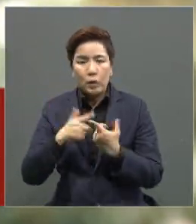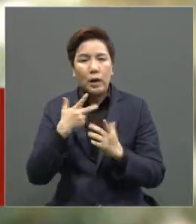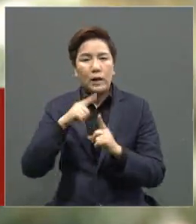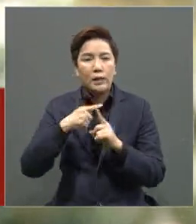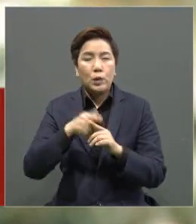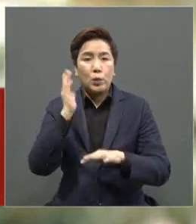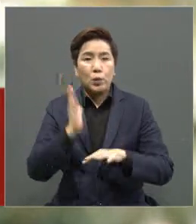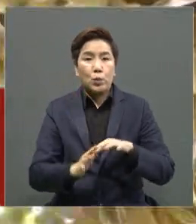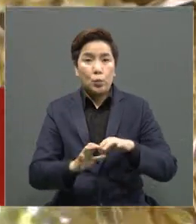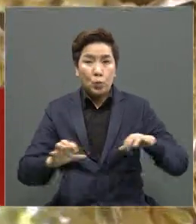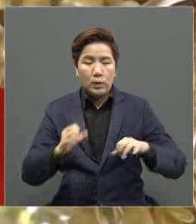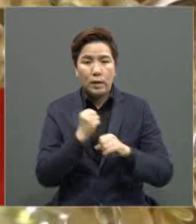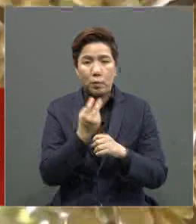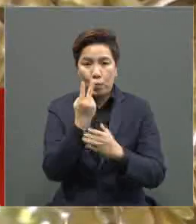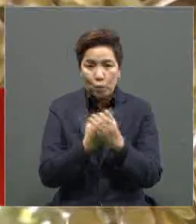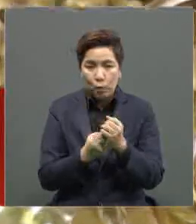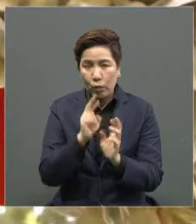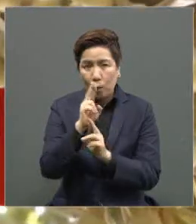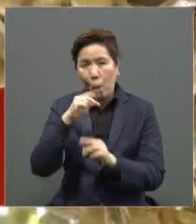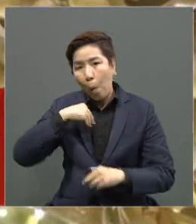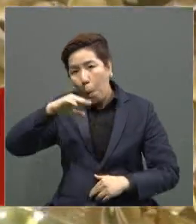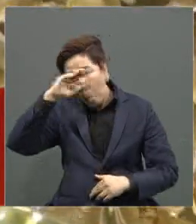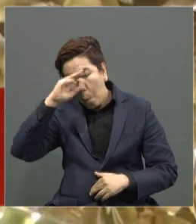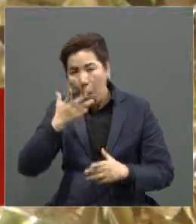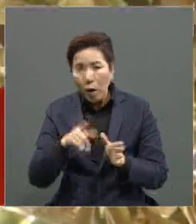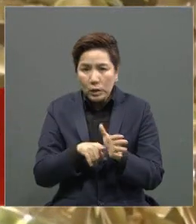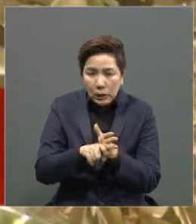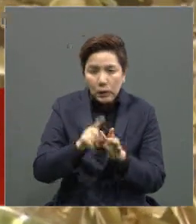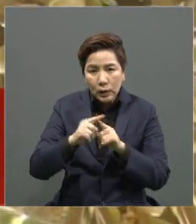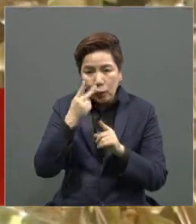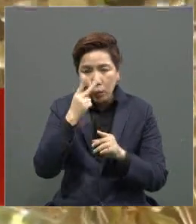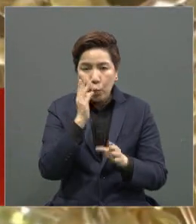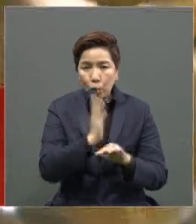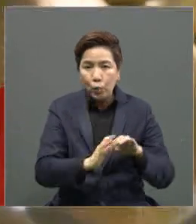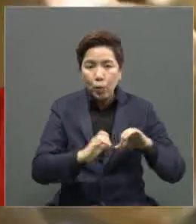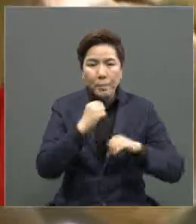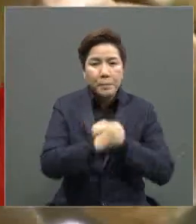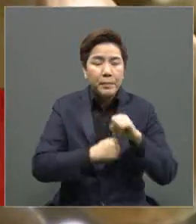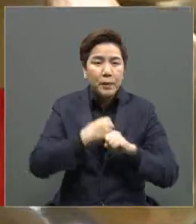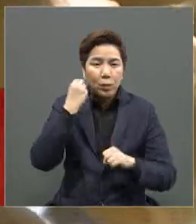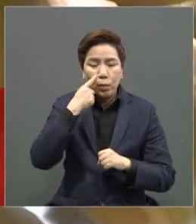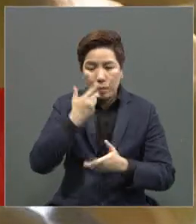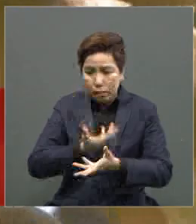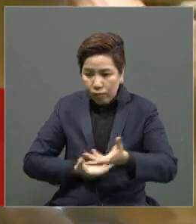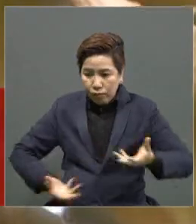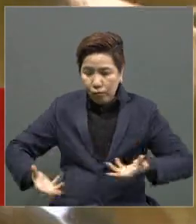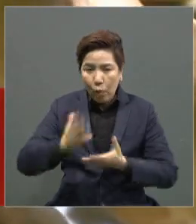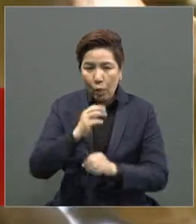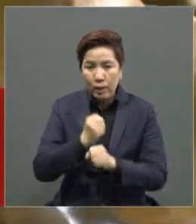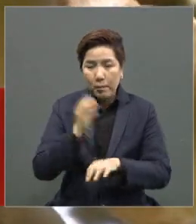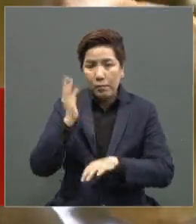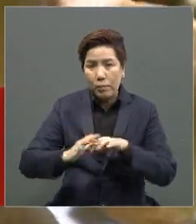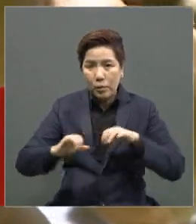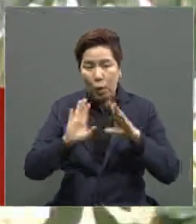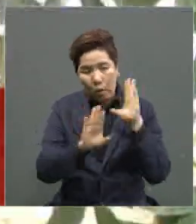งหน้าทุเรียนควบคู่กับการเฝ้าระวังโรคและการเติบโตของทุเรียนในแต่ละปีผ่านการแลกเปลี่ยนกับชาวสวนทุเรียนใน